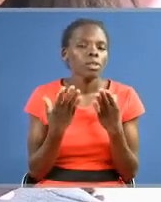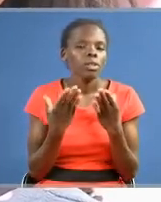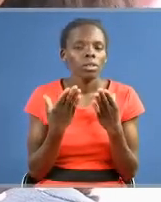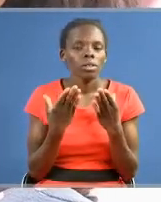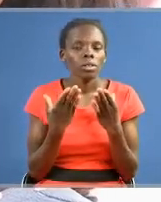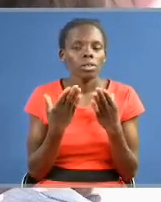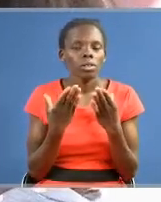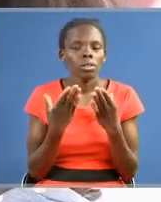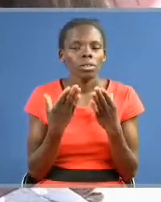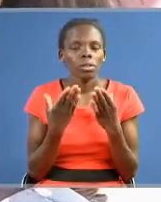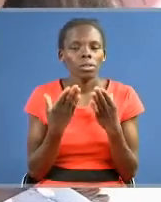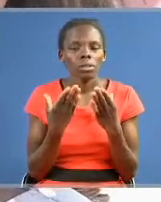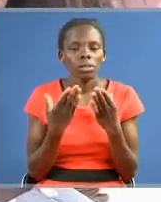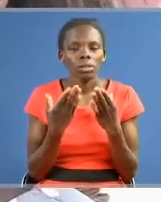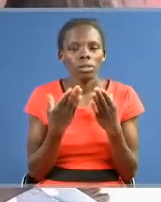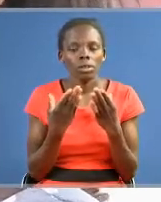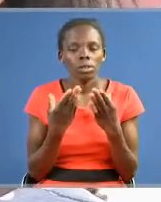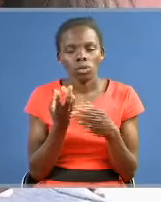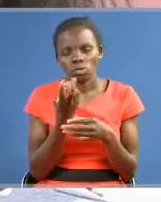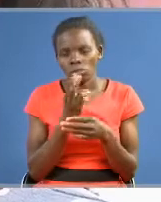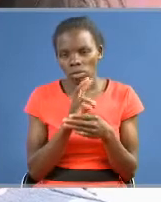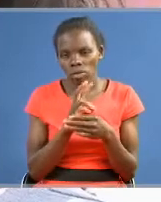being victimized.